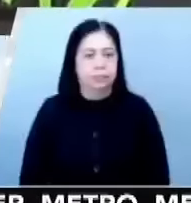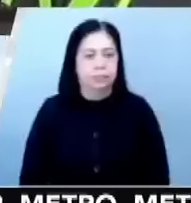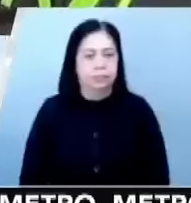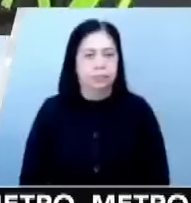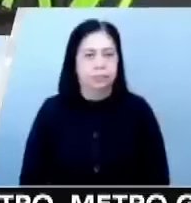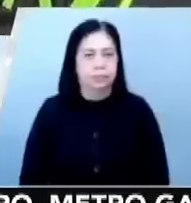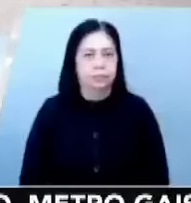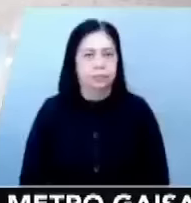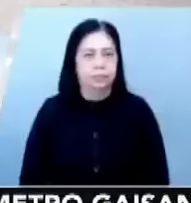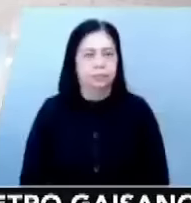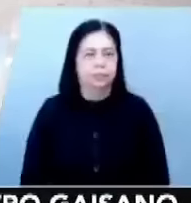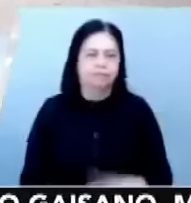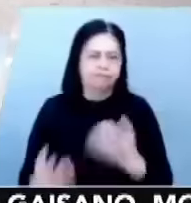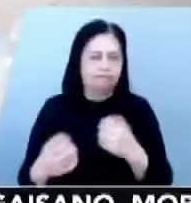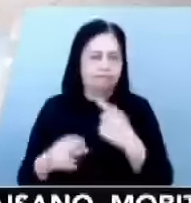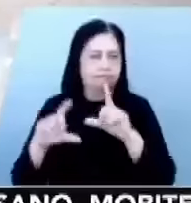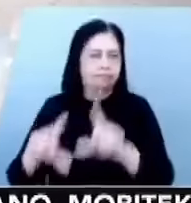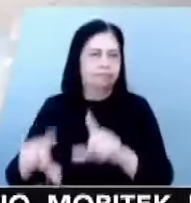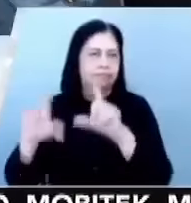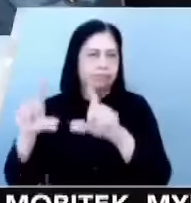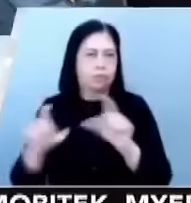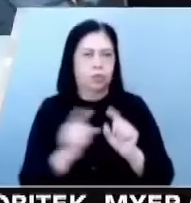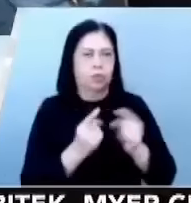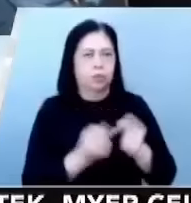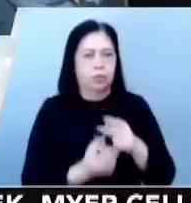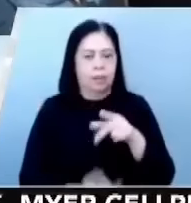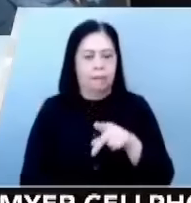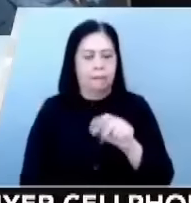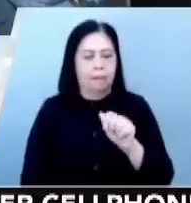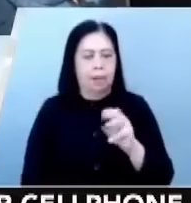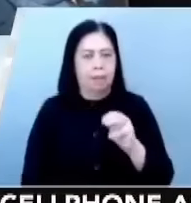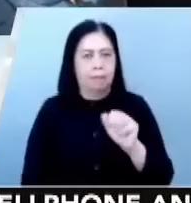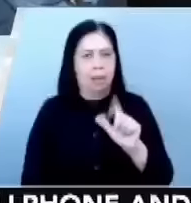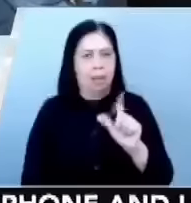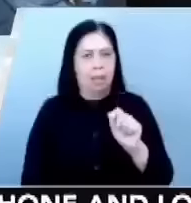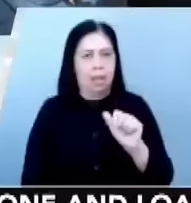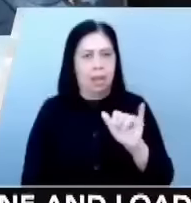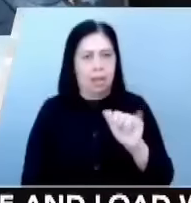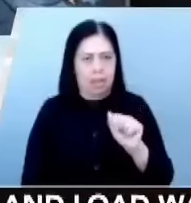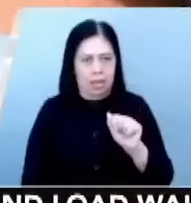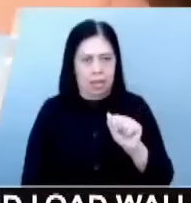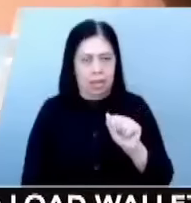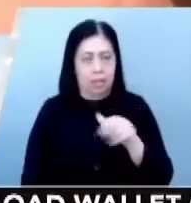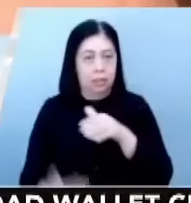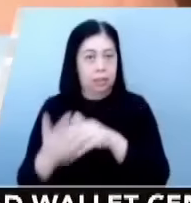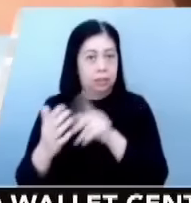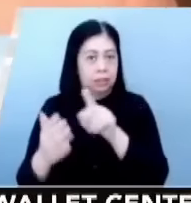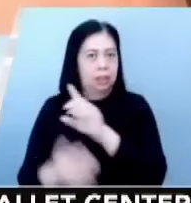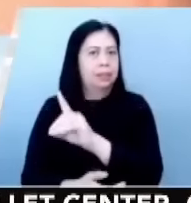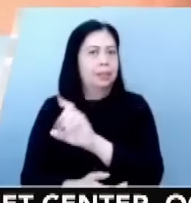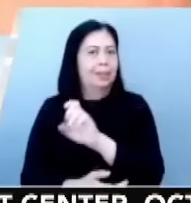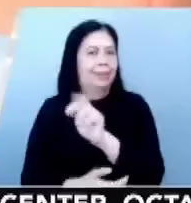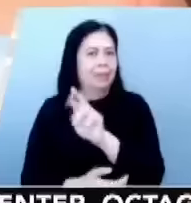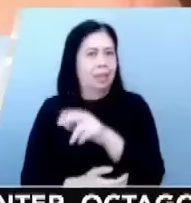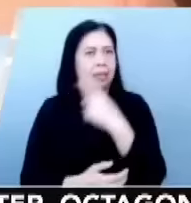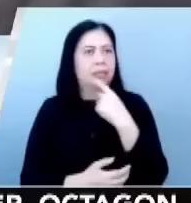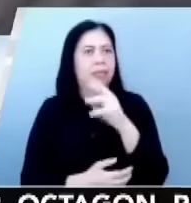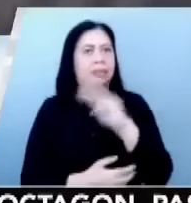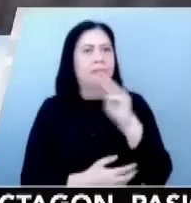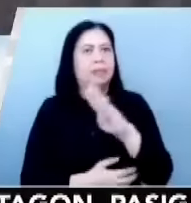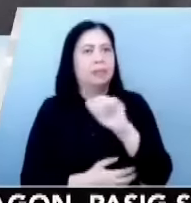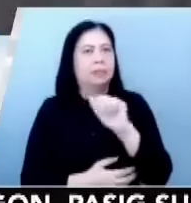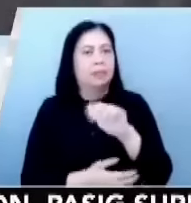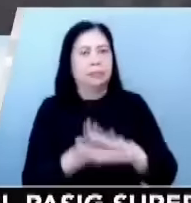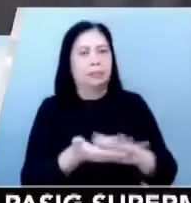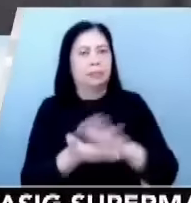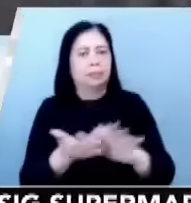Sinisingil ng grupong pamalakaya ang DENR. 5 taon kasi mula nang ilunsad ng DENR ang Manila Bay Rehabilitation Program